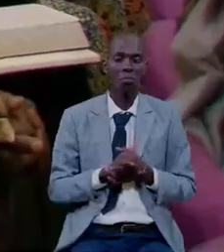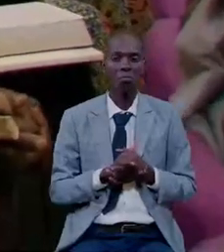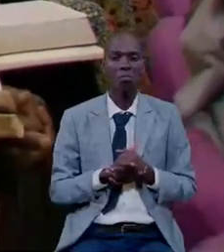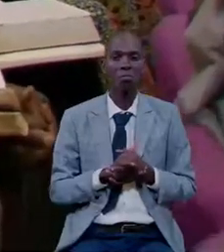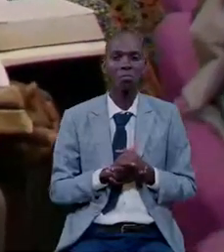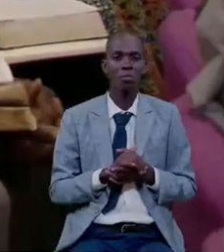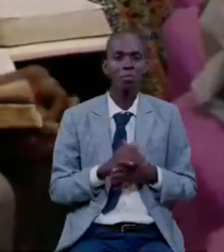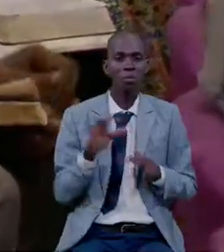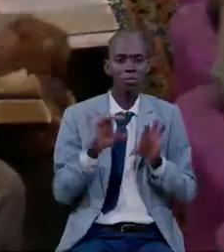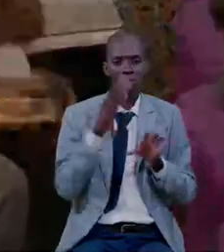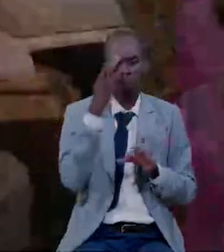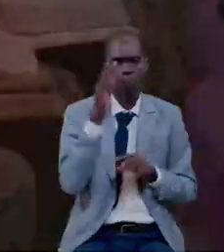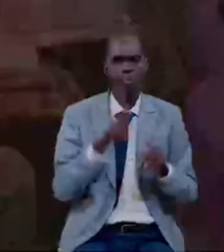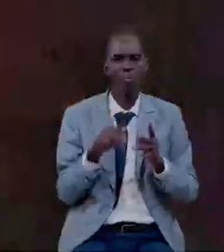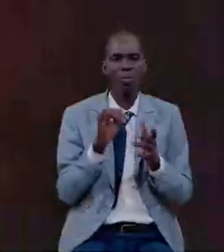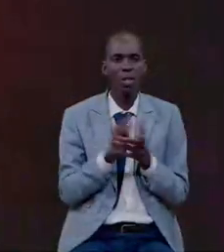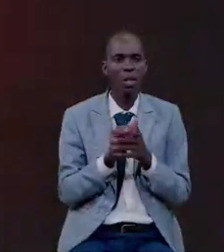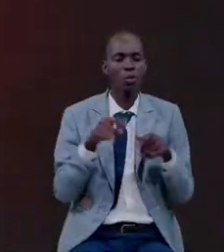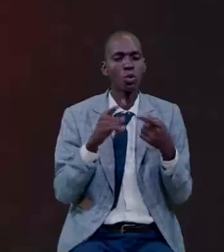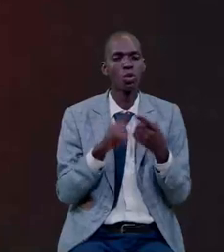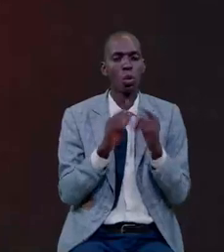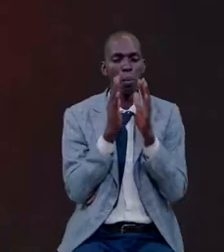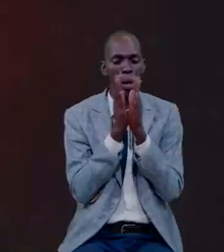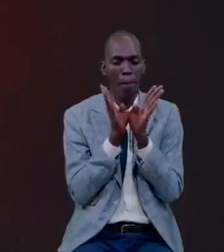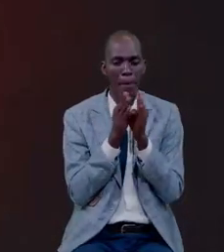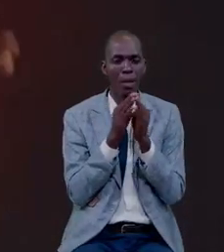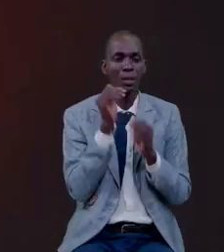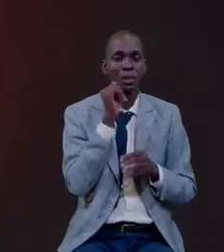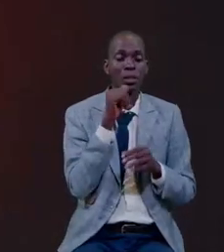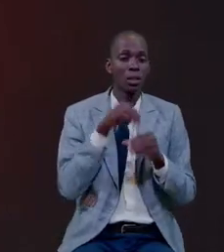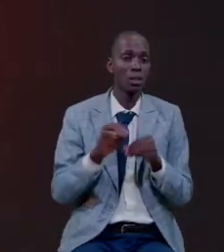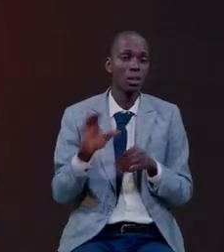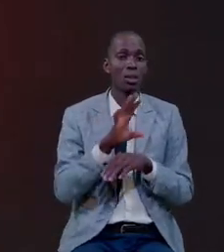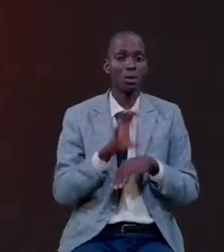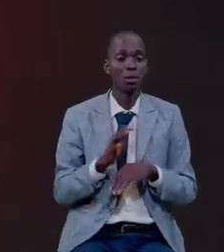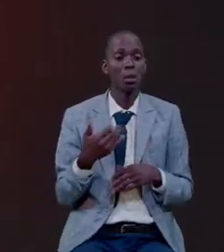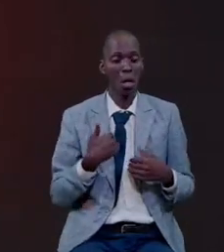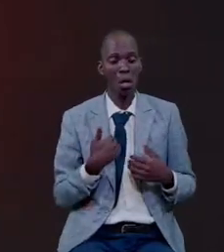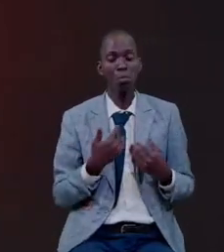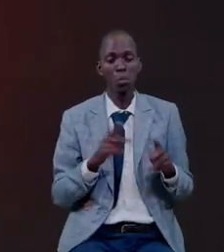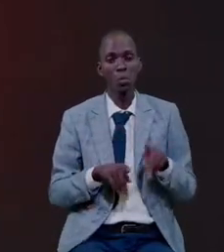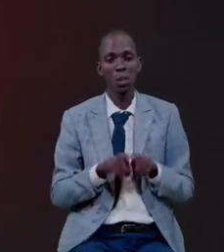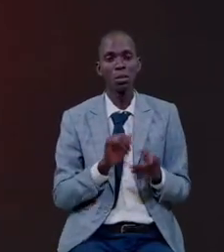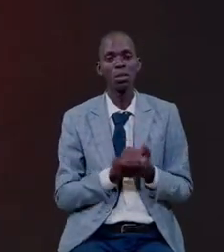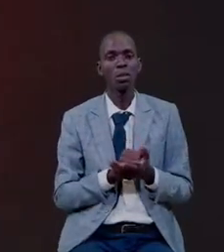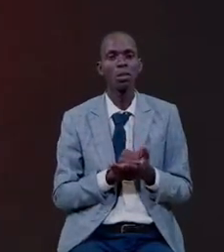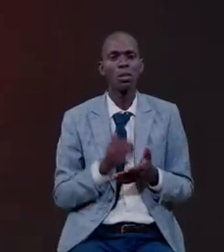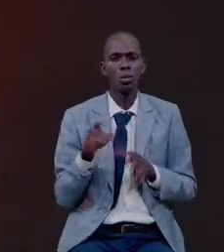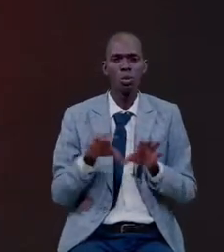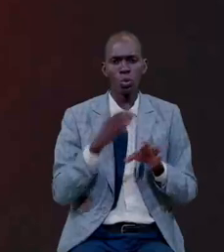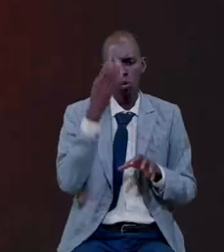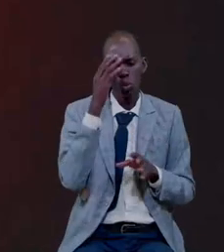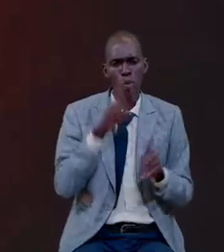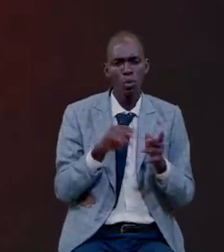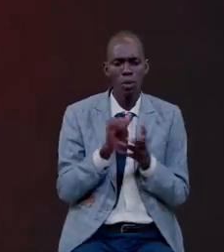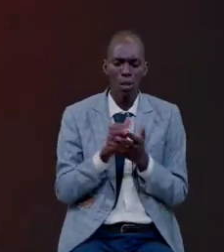Est-ce que vous connaissez les gens qui vont à des réunions de prière chaque jour dans leurs églises? Il y en a. Est-ce que vous savez, il y a des